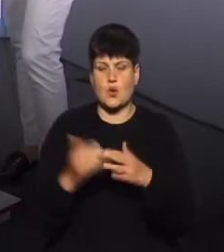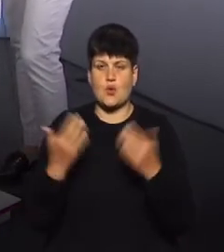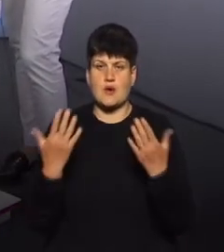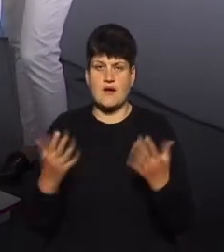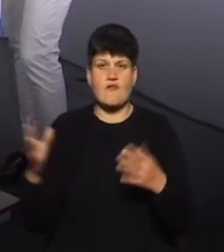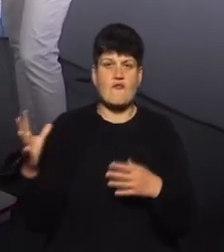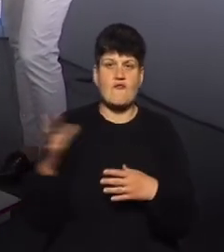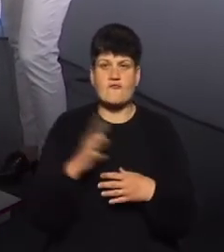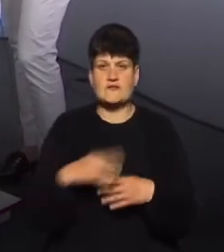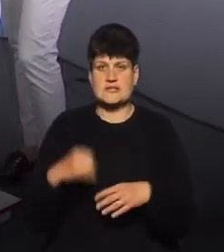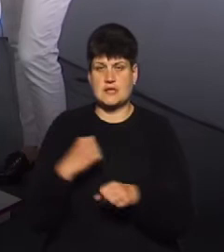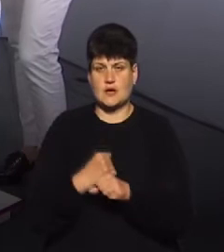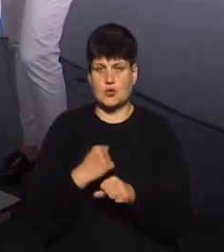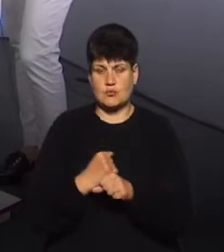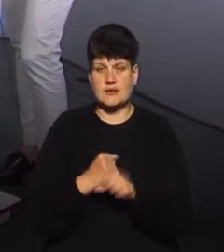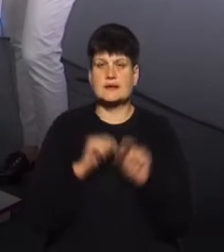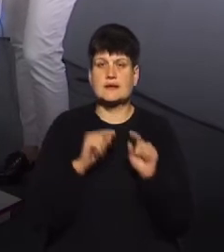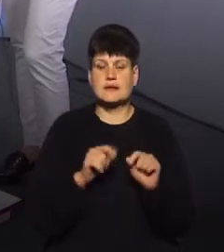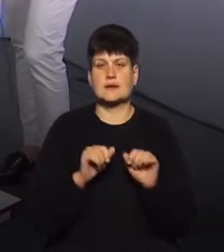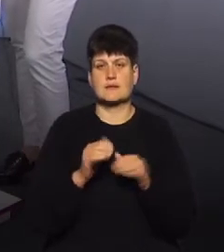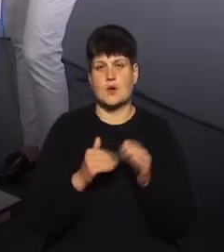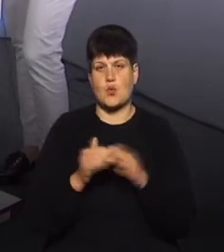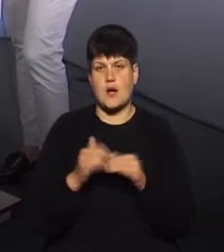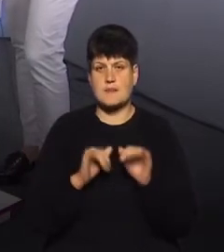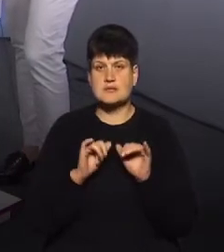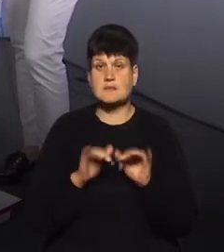Їхніх рук справа. Їхніми руками. А потім